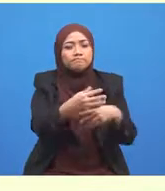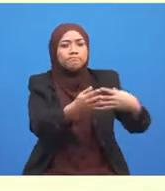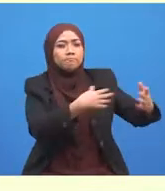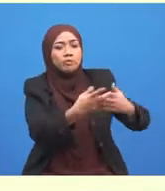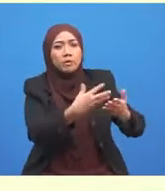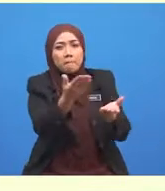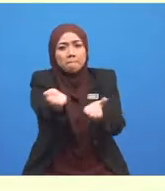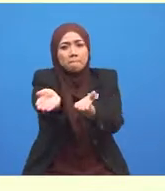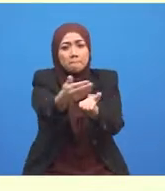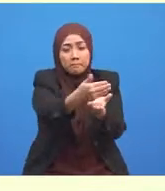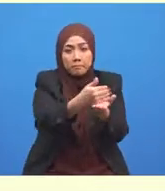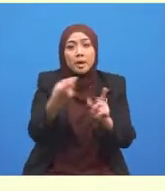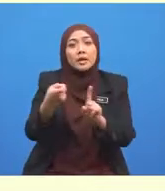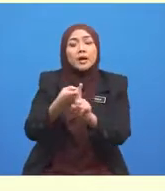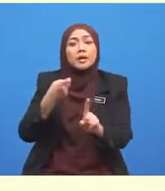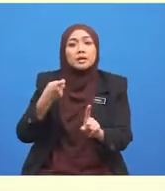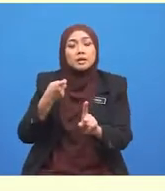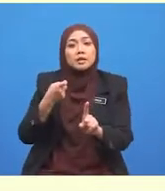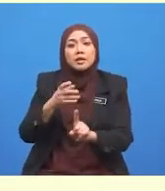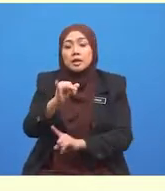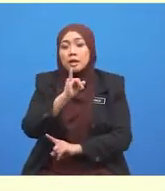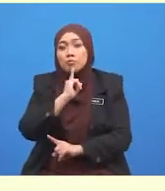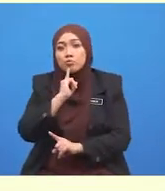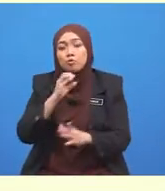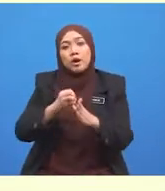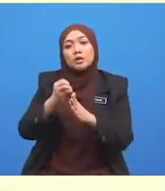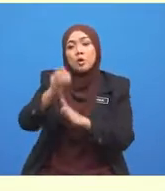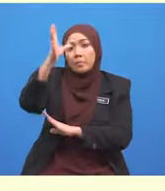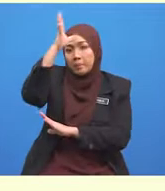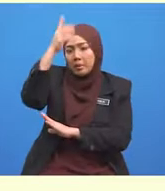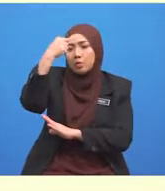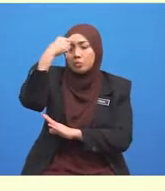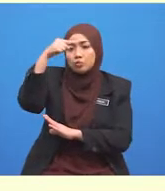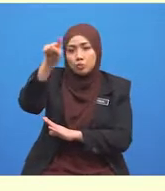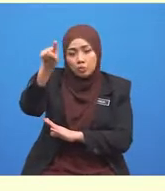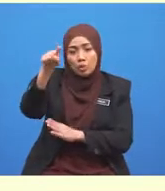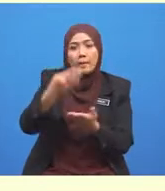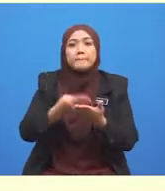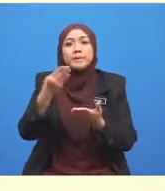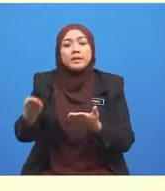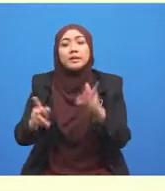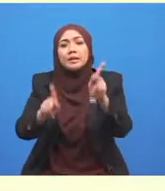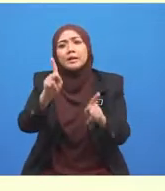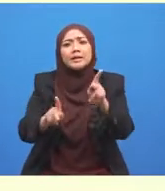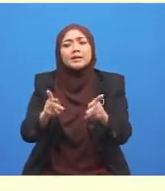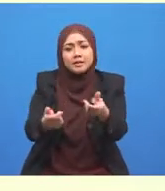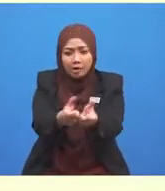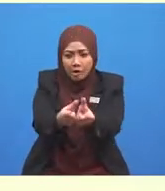wang daripada ibu atau bapanya untuk membeli permainan tersebut.